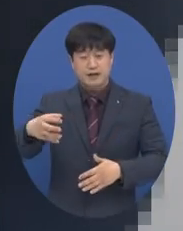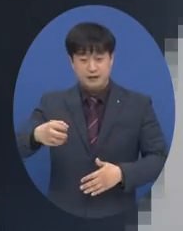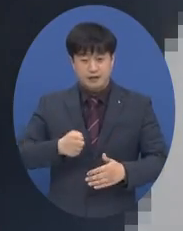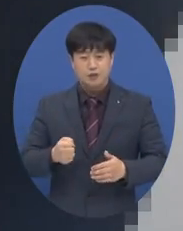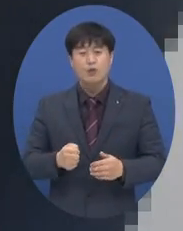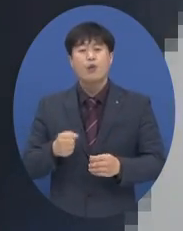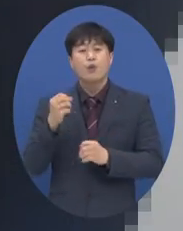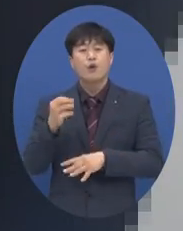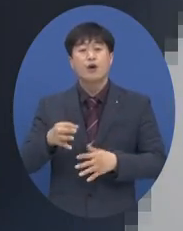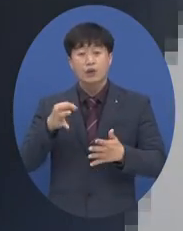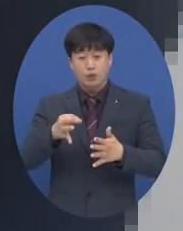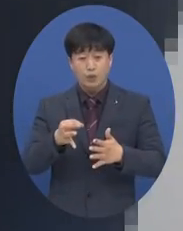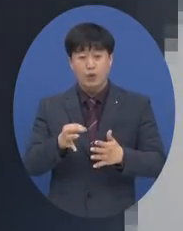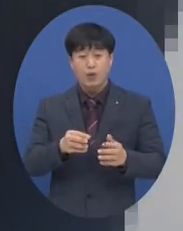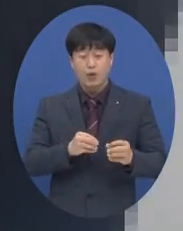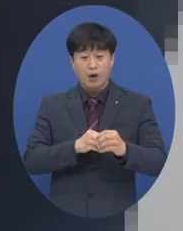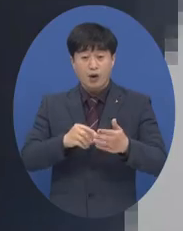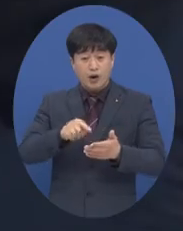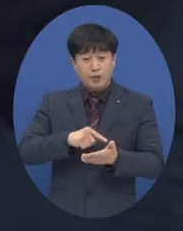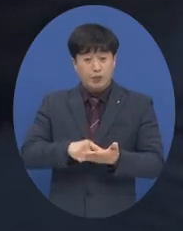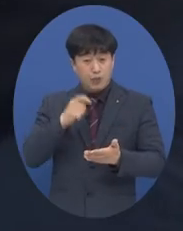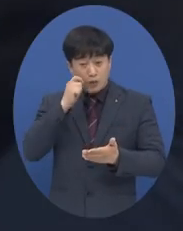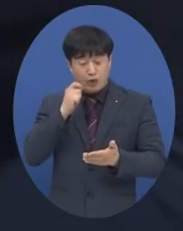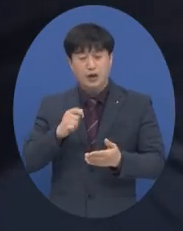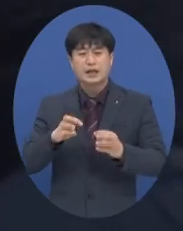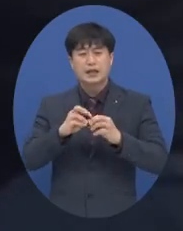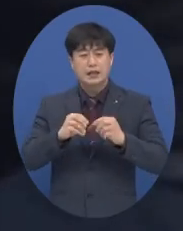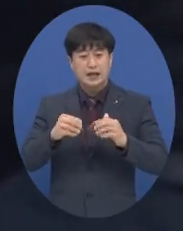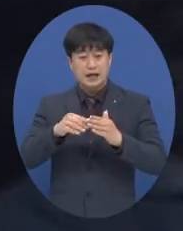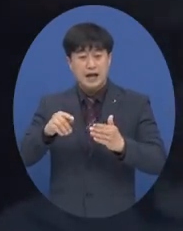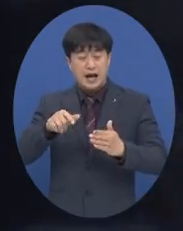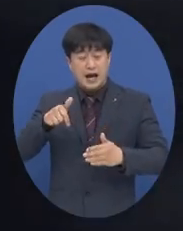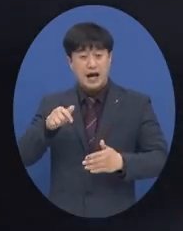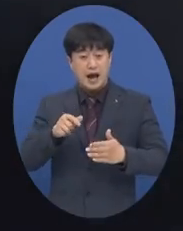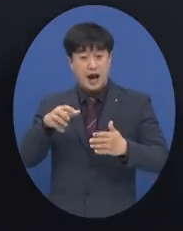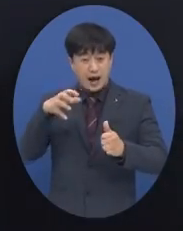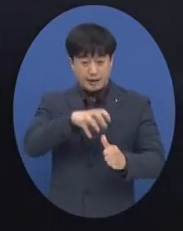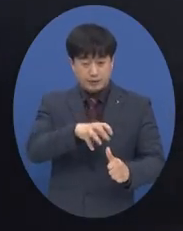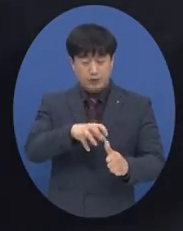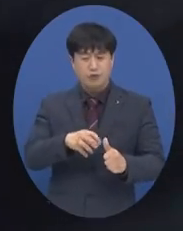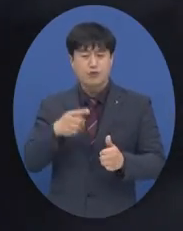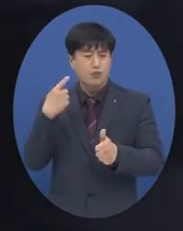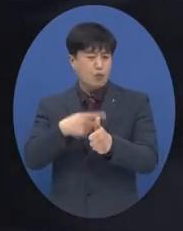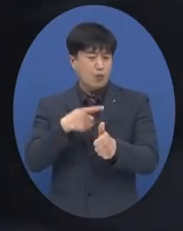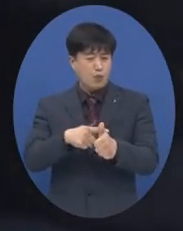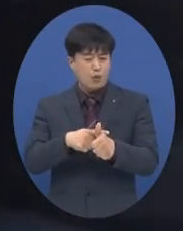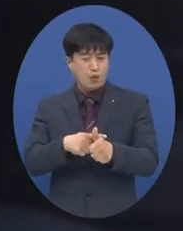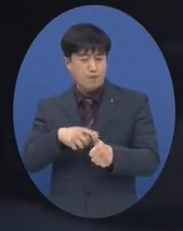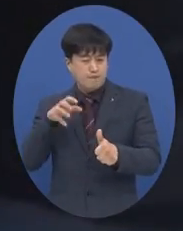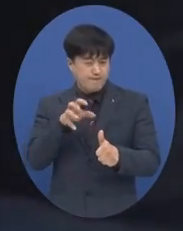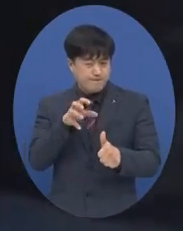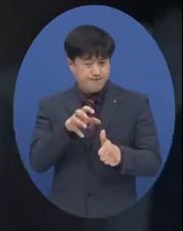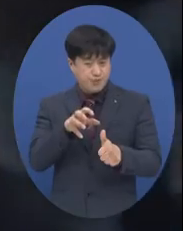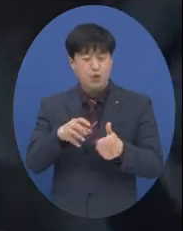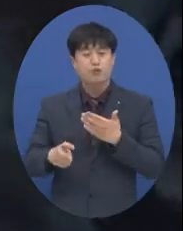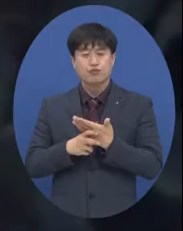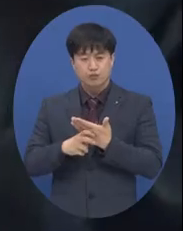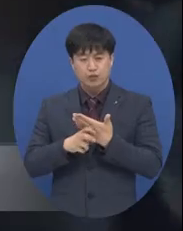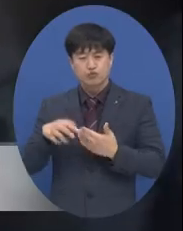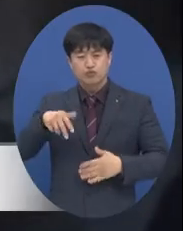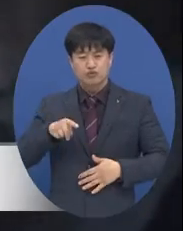원리금 상환이 늦어지면 부동산 가압류를 설정하고 욕설과 협박 등 불법 추심 까지 1 삼았습니다